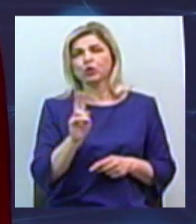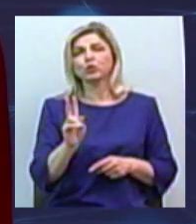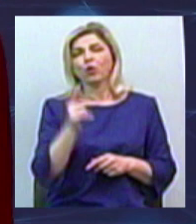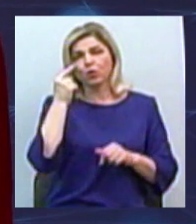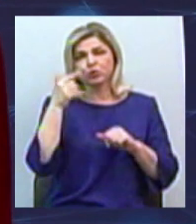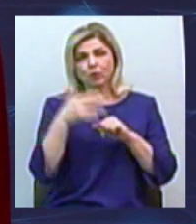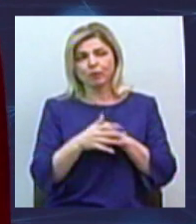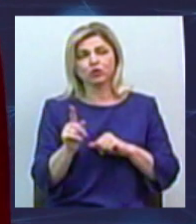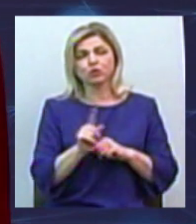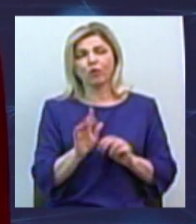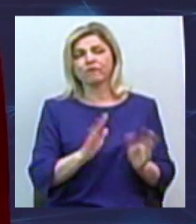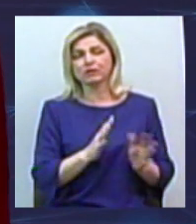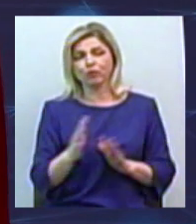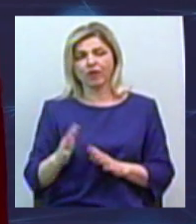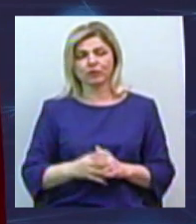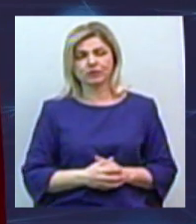відбувається. Ну,